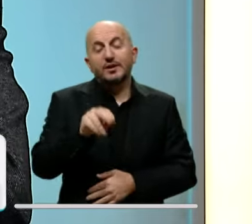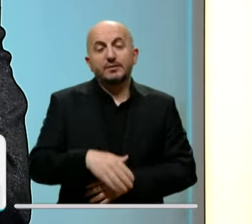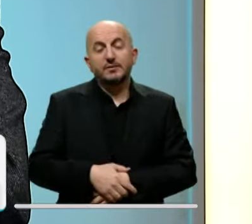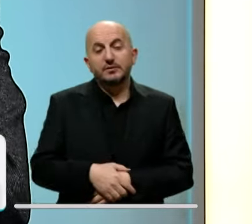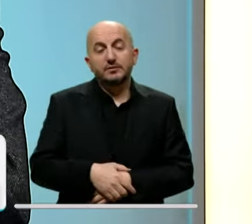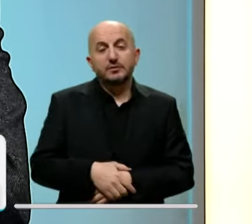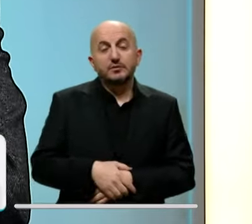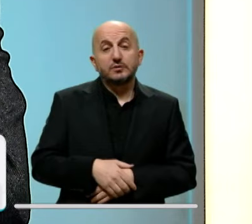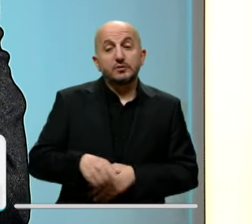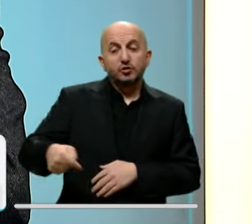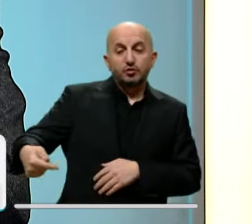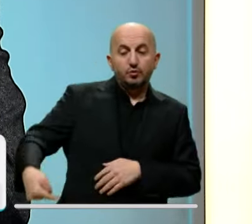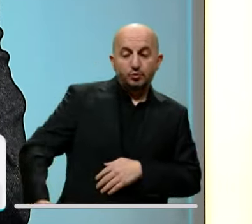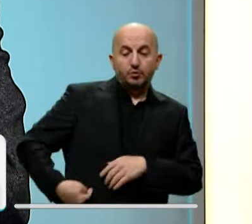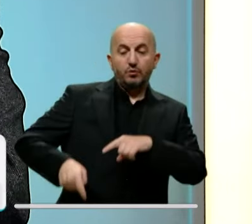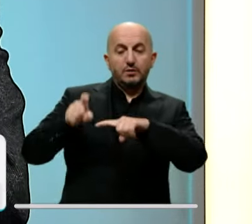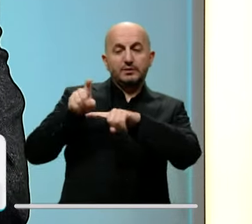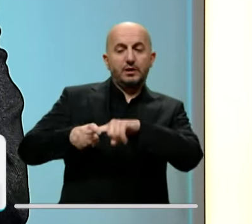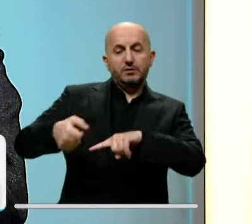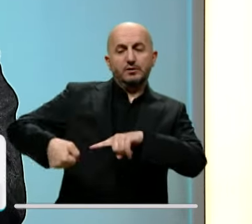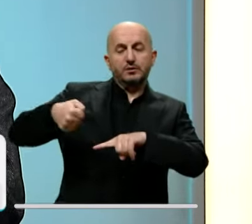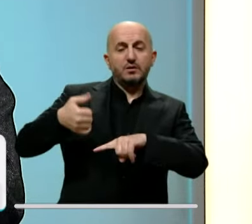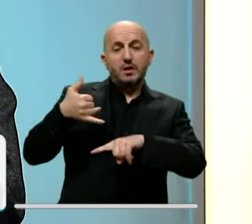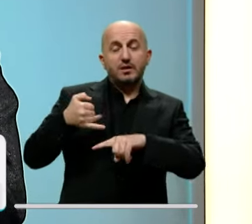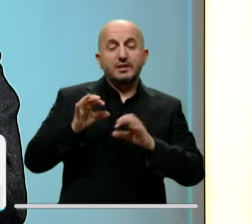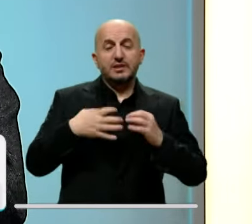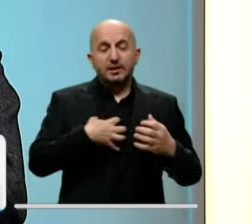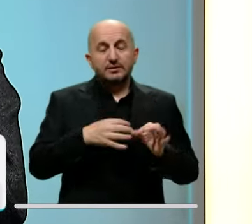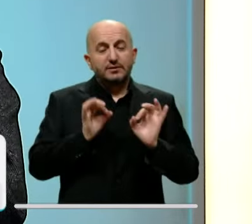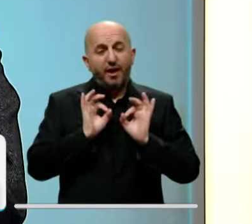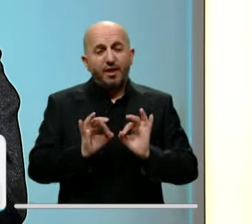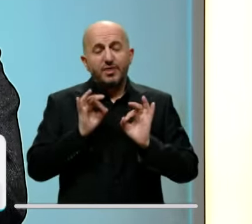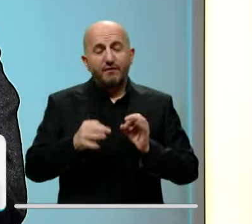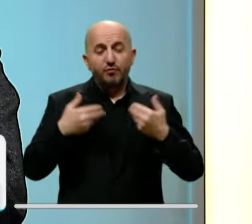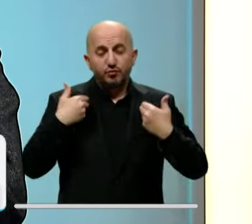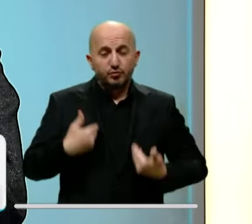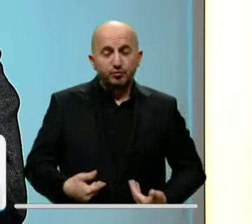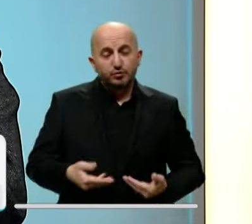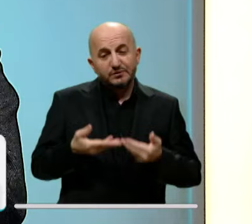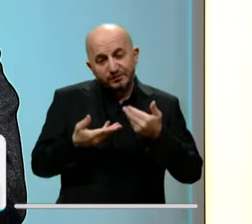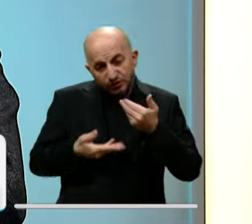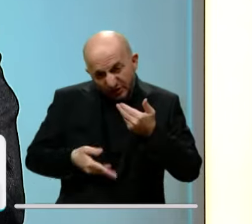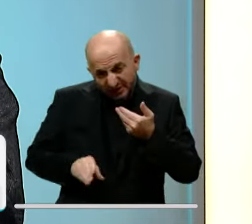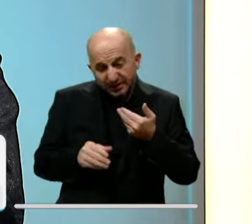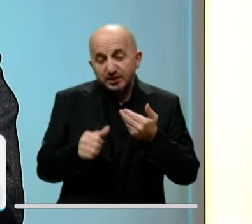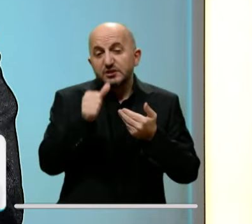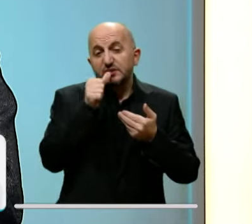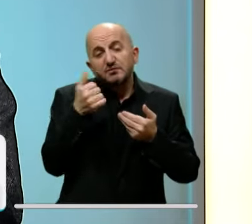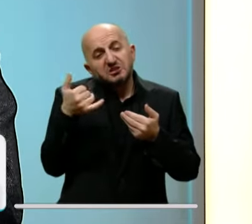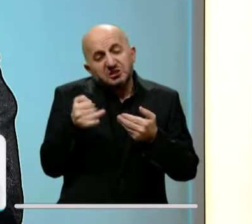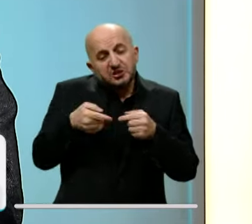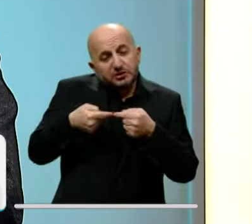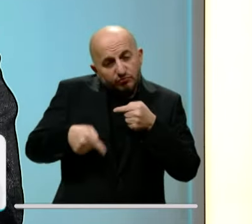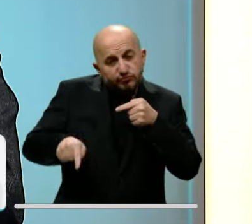sonda halinin takılı olup da kendisinden devamlı bir surette vücudundan dışarıya bir bir